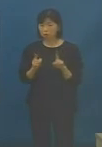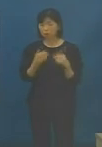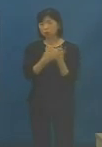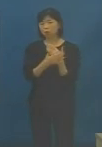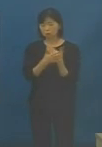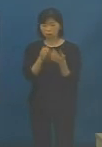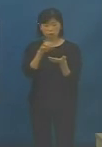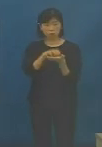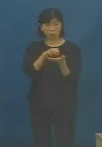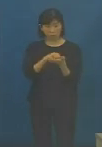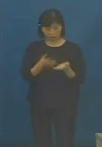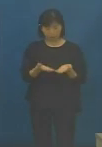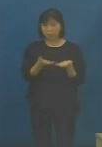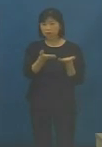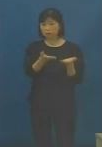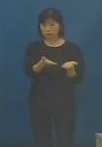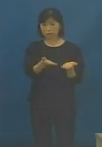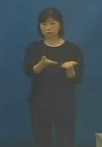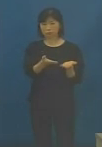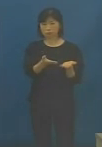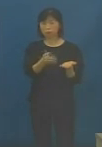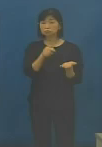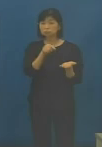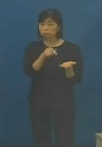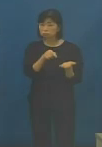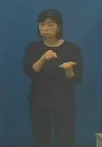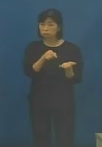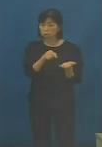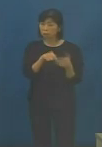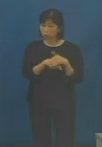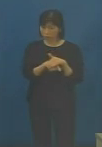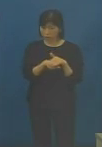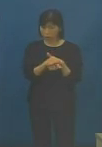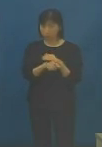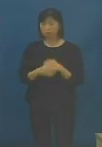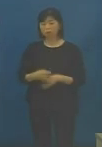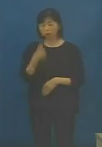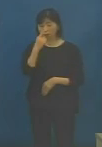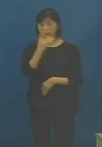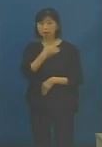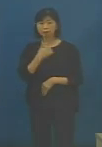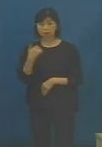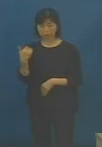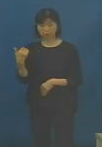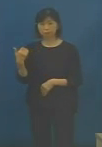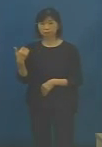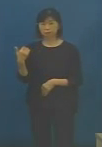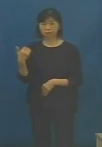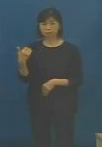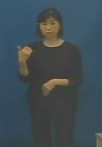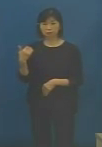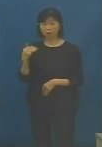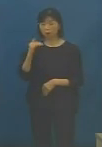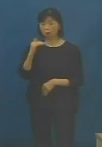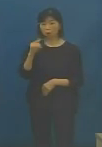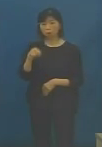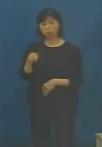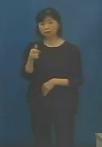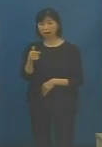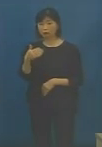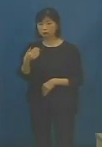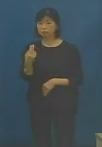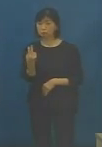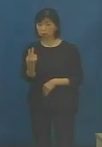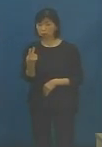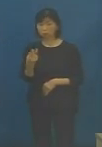。なぜ療養証明が出るかというと、私たちここで、コンタクトセンターで、受